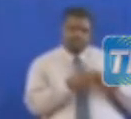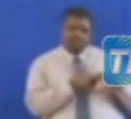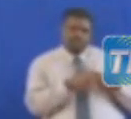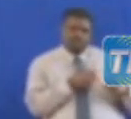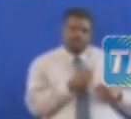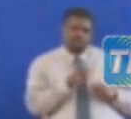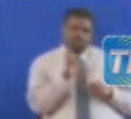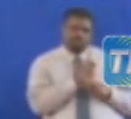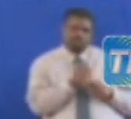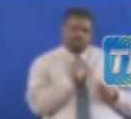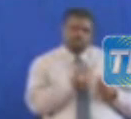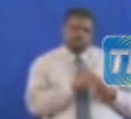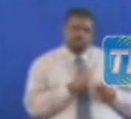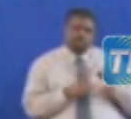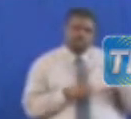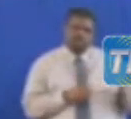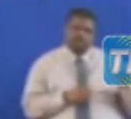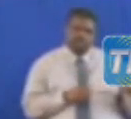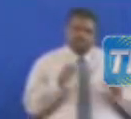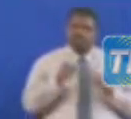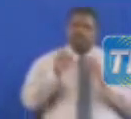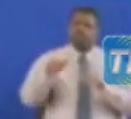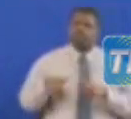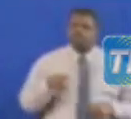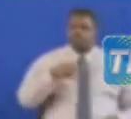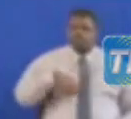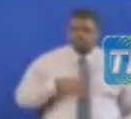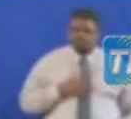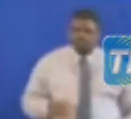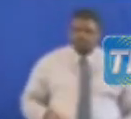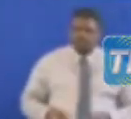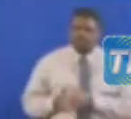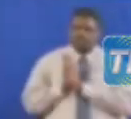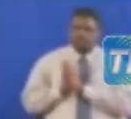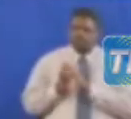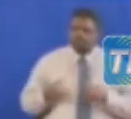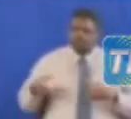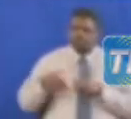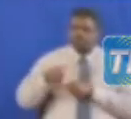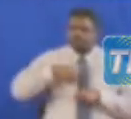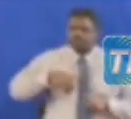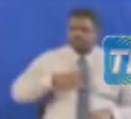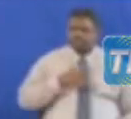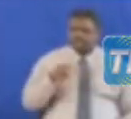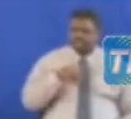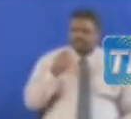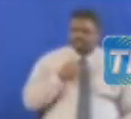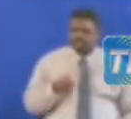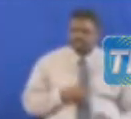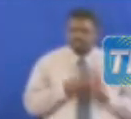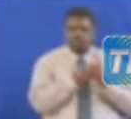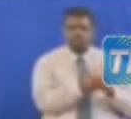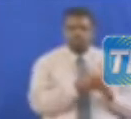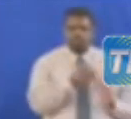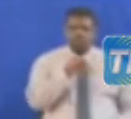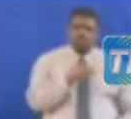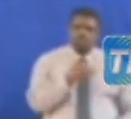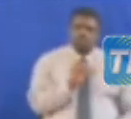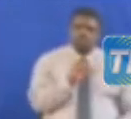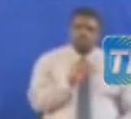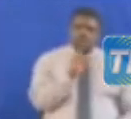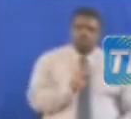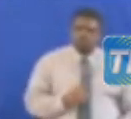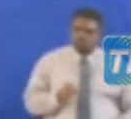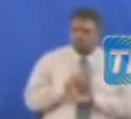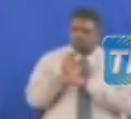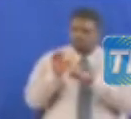mmeendelea kusimamia masuala haya ya bunge letu. Aidha, naishukuru sana kamati yetu ya Temisemi inaongozwa na Mheshimiwa Londo na